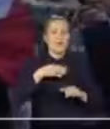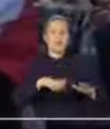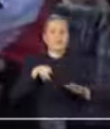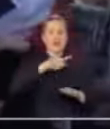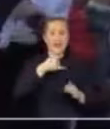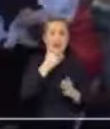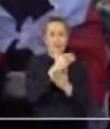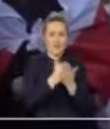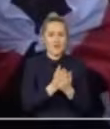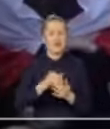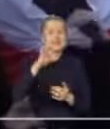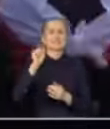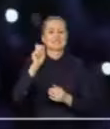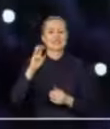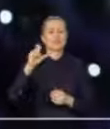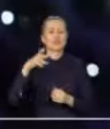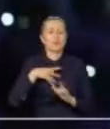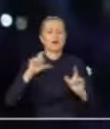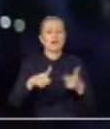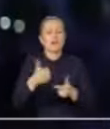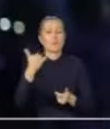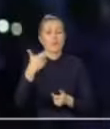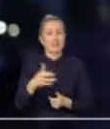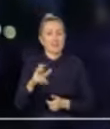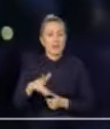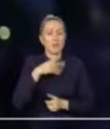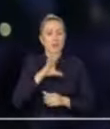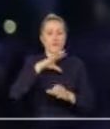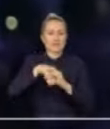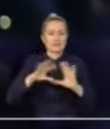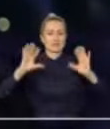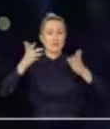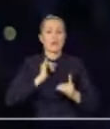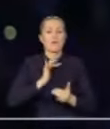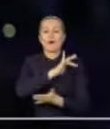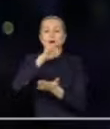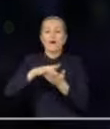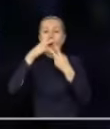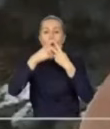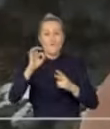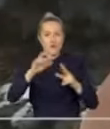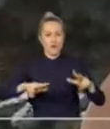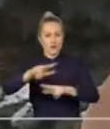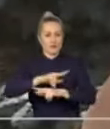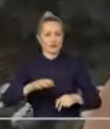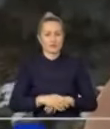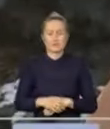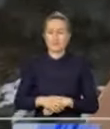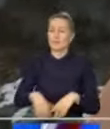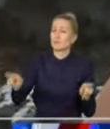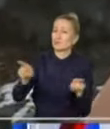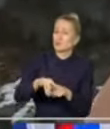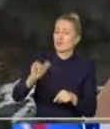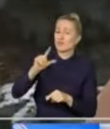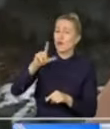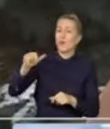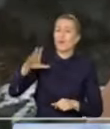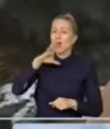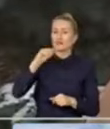Arciom Sawczuk został zatrzymany w Mińsku i oskarżony o udział w zamieszkach, gdy przyjechał odwiedzić rodzinę. Tak jak reżim Łukaszenki był